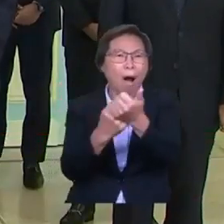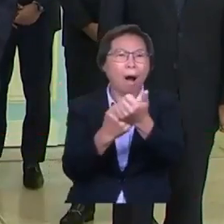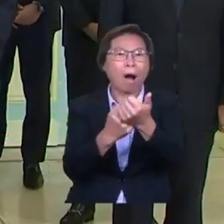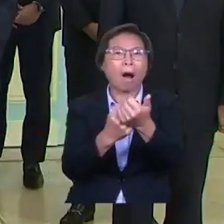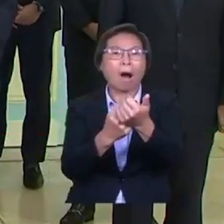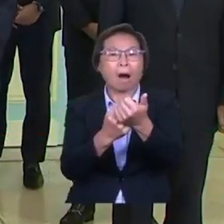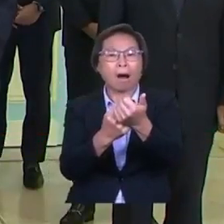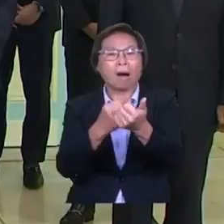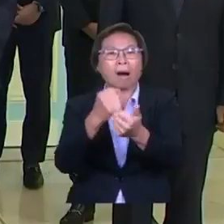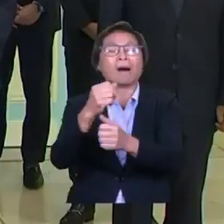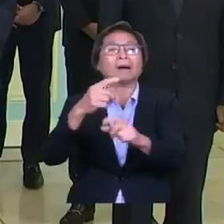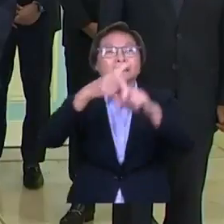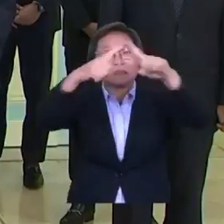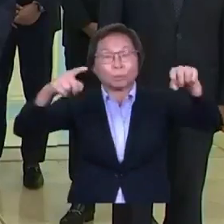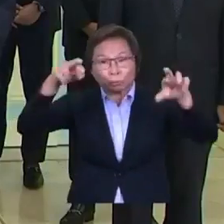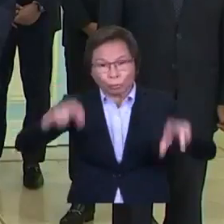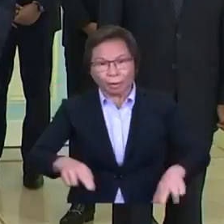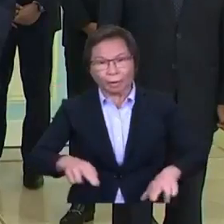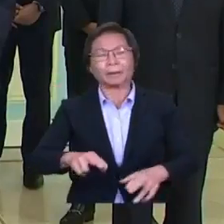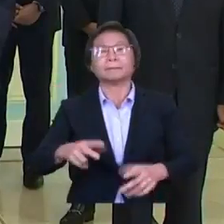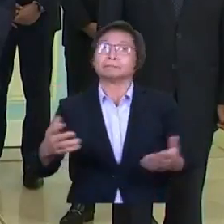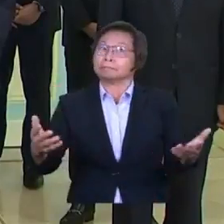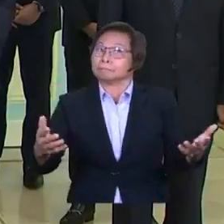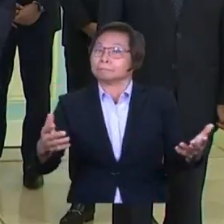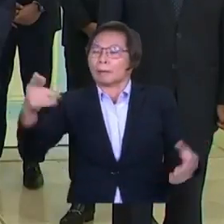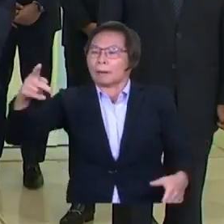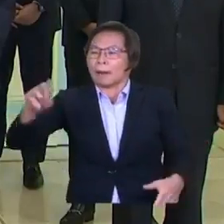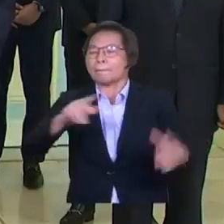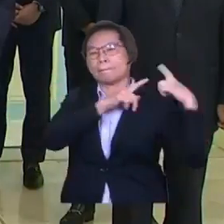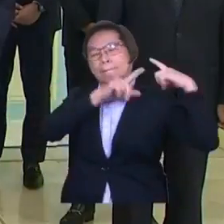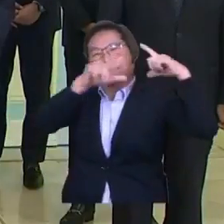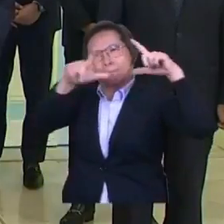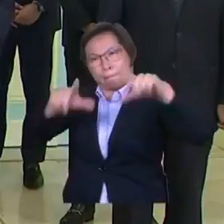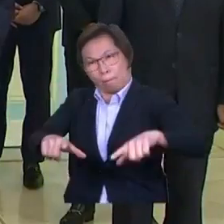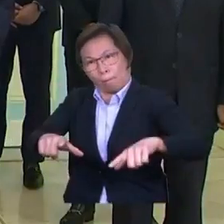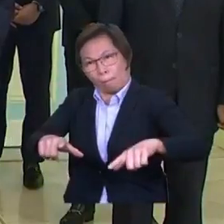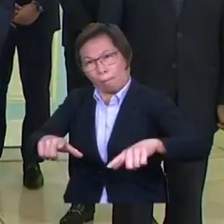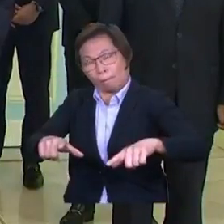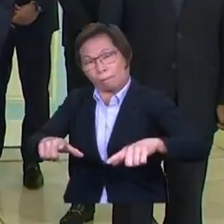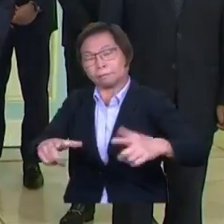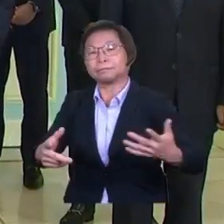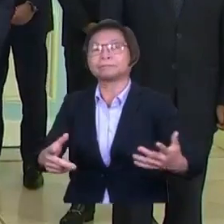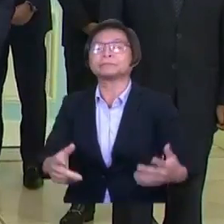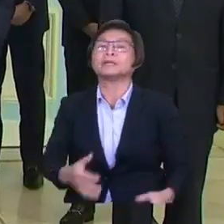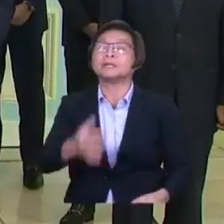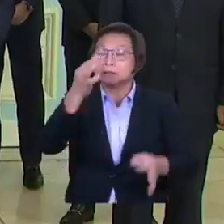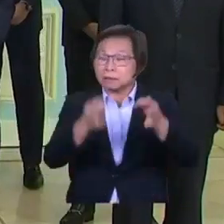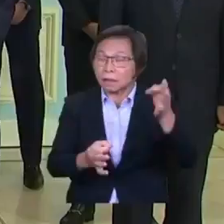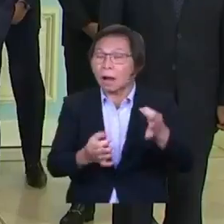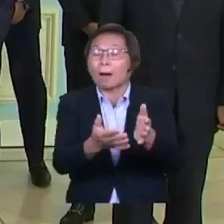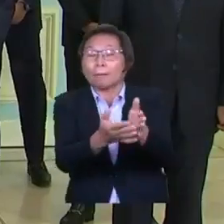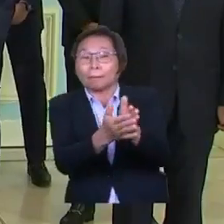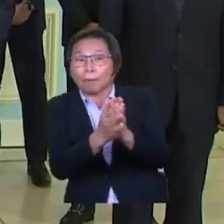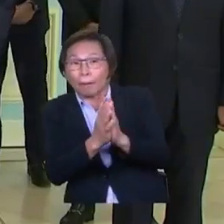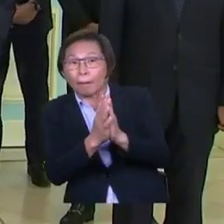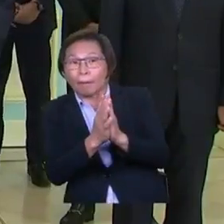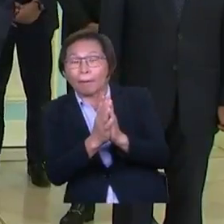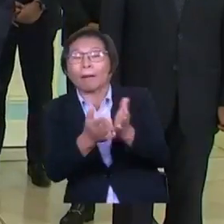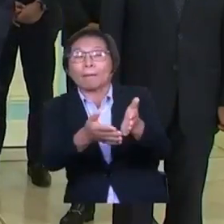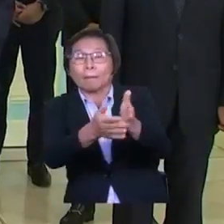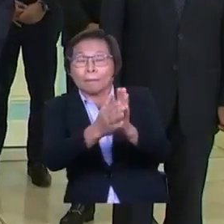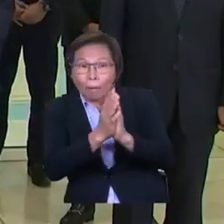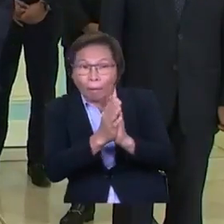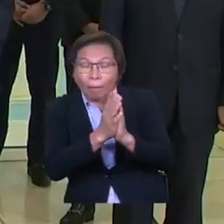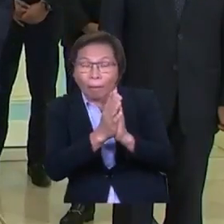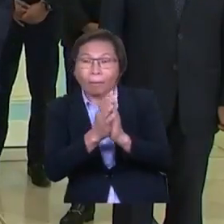hendaklah meletakkan jawatan jemaah menteri melainkan jika atas permintaannya Palembang